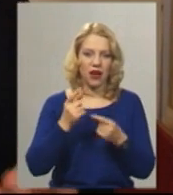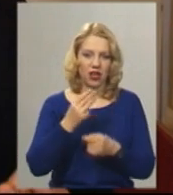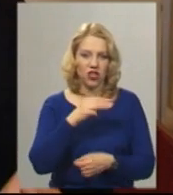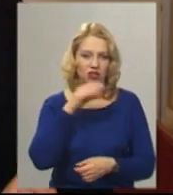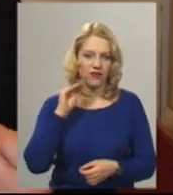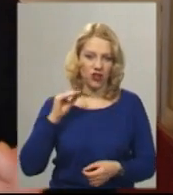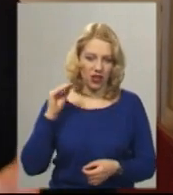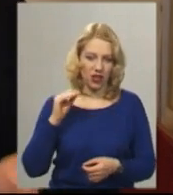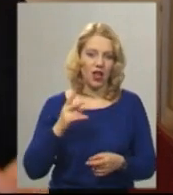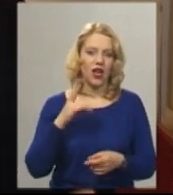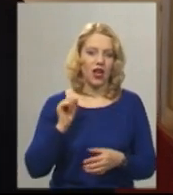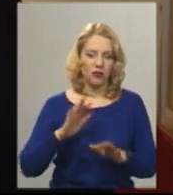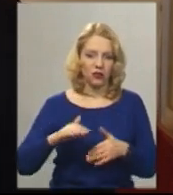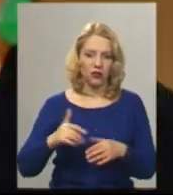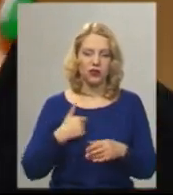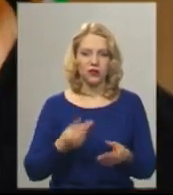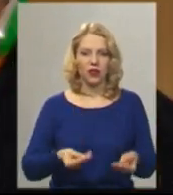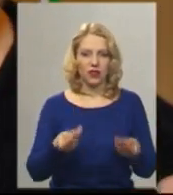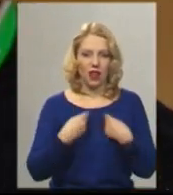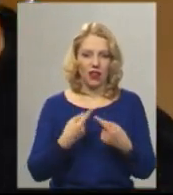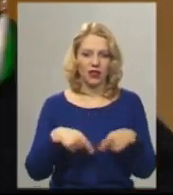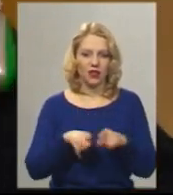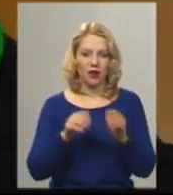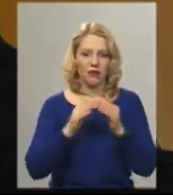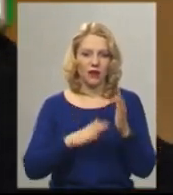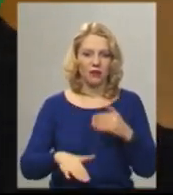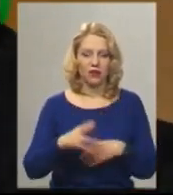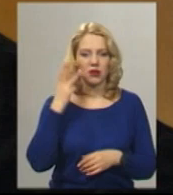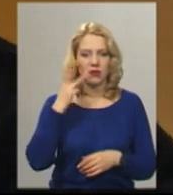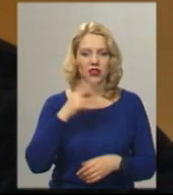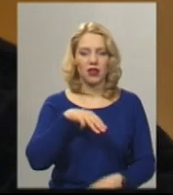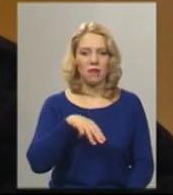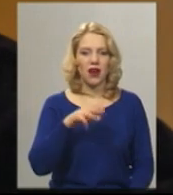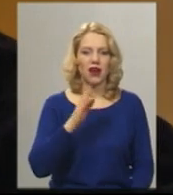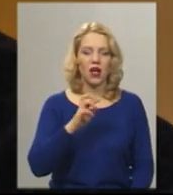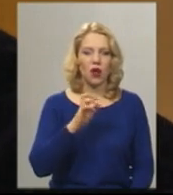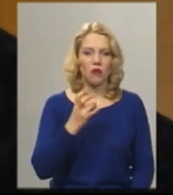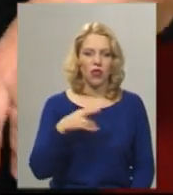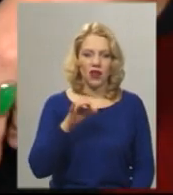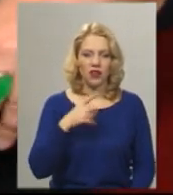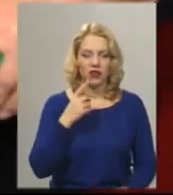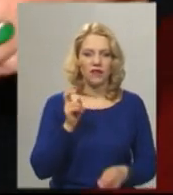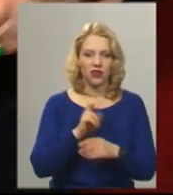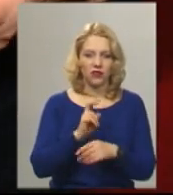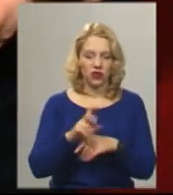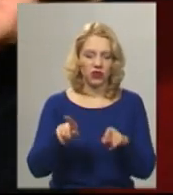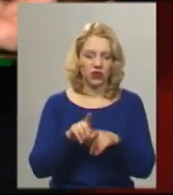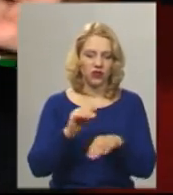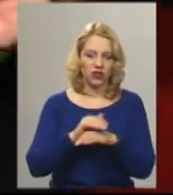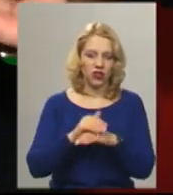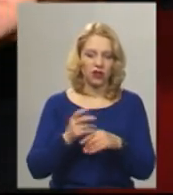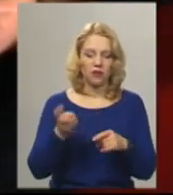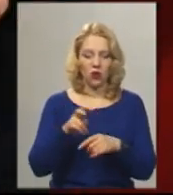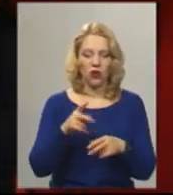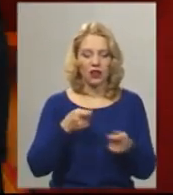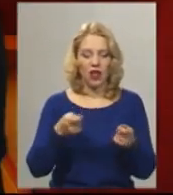Потім доставили нам це приміщення. Хмельничанка Тамара Бондаренко рік відвідує ретро-вечірки. Каже, на танці приходять не тільки, аби